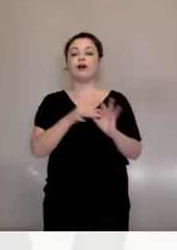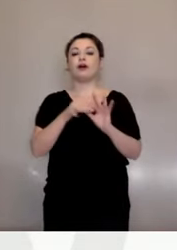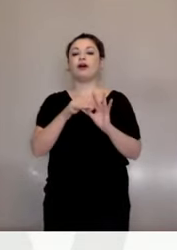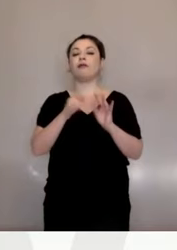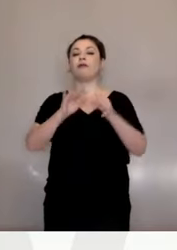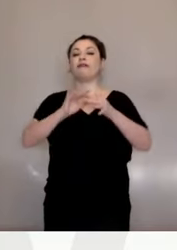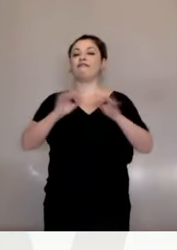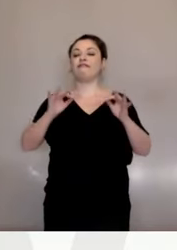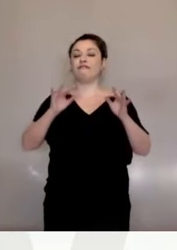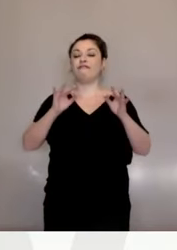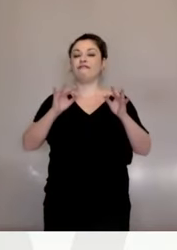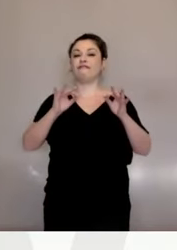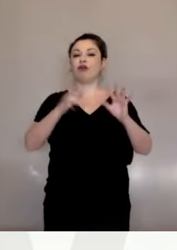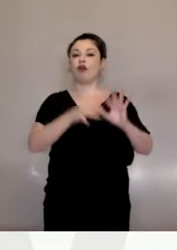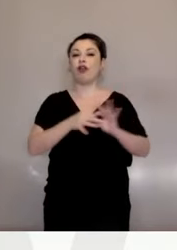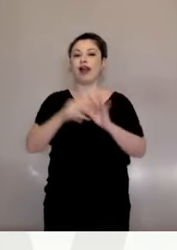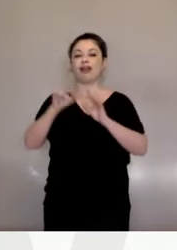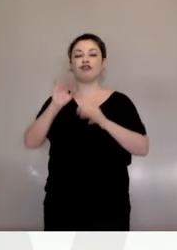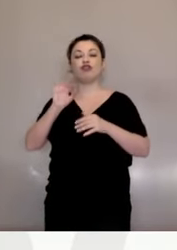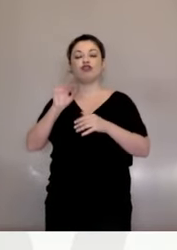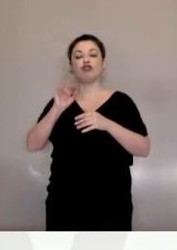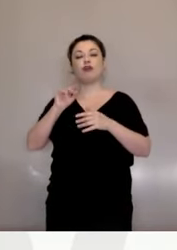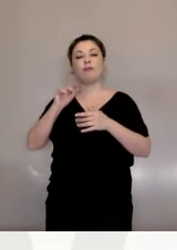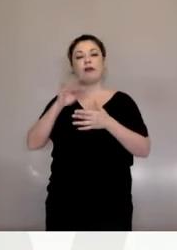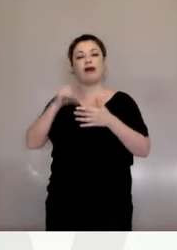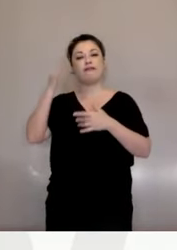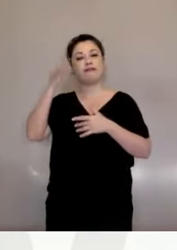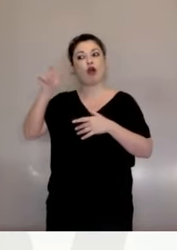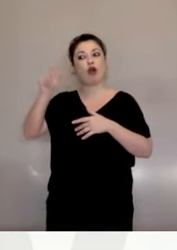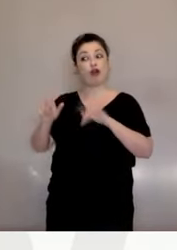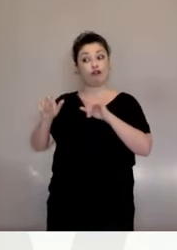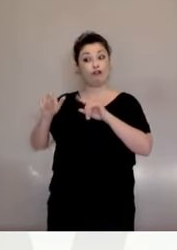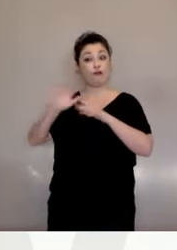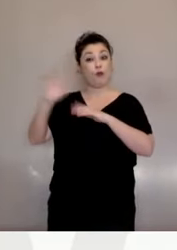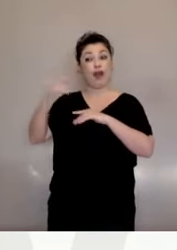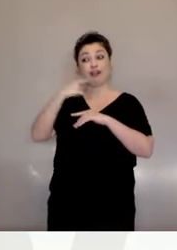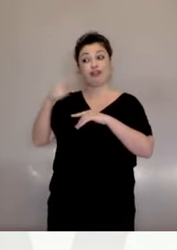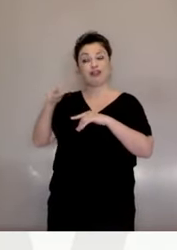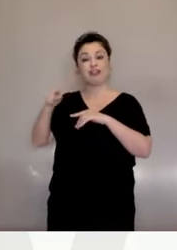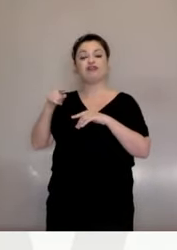la rosa è senza perché,